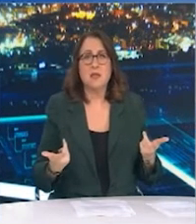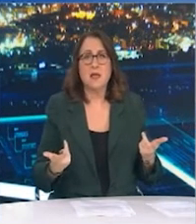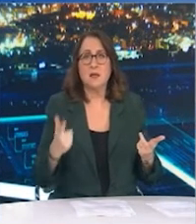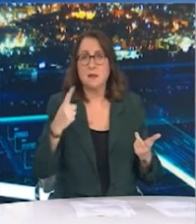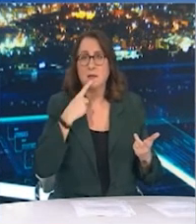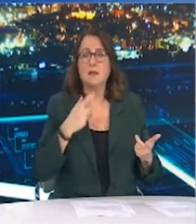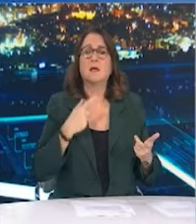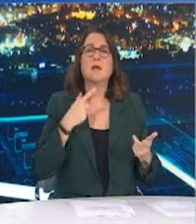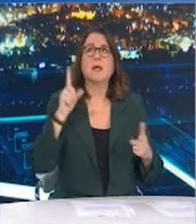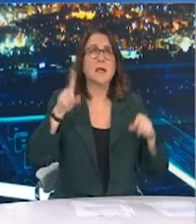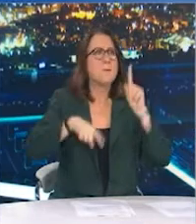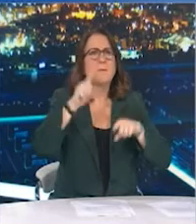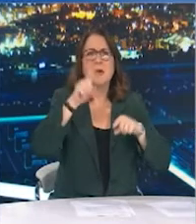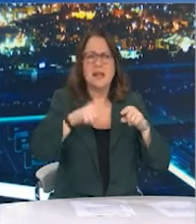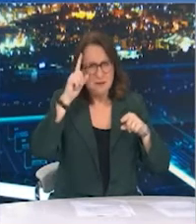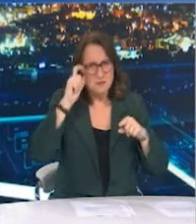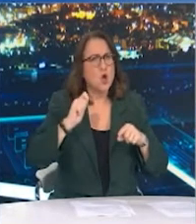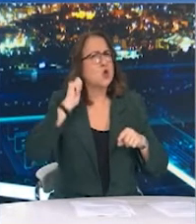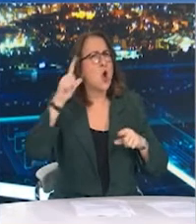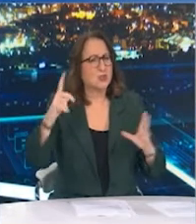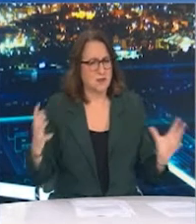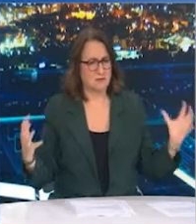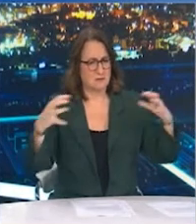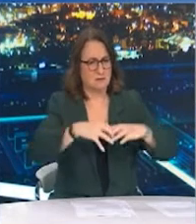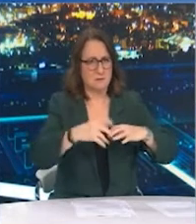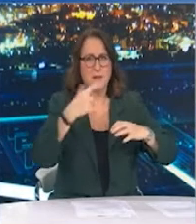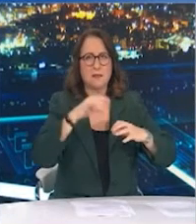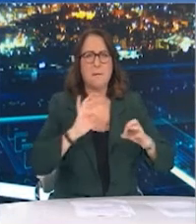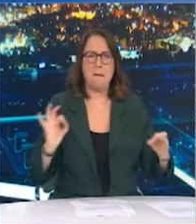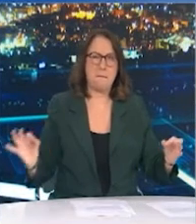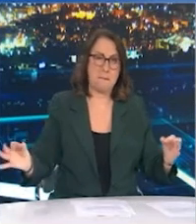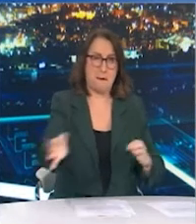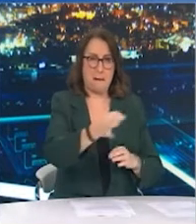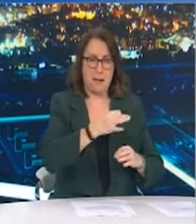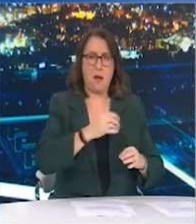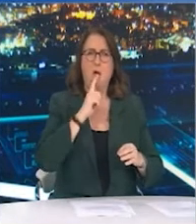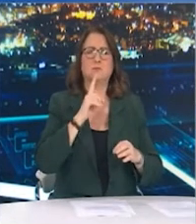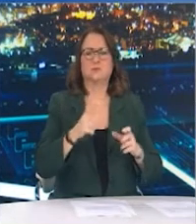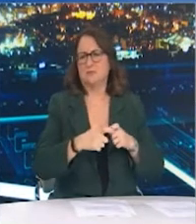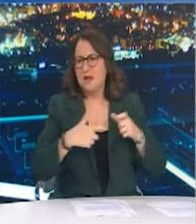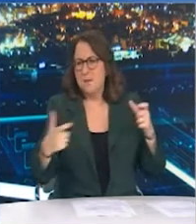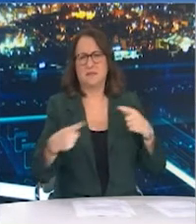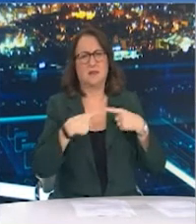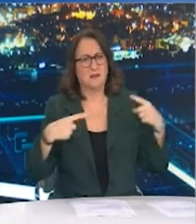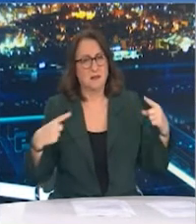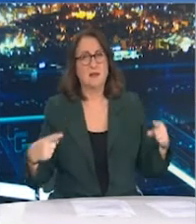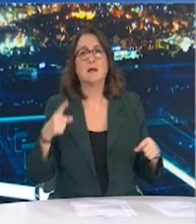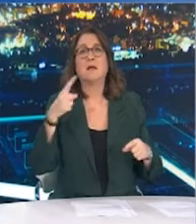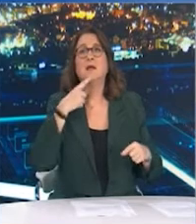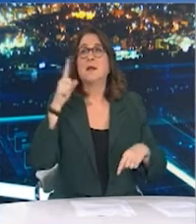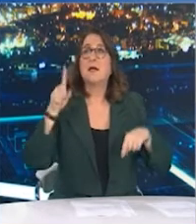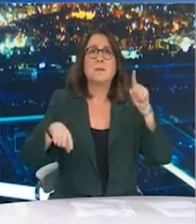μετά από μια κοινωνική εκδήλωση. Ενώ σε κάποιες άλλες περιοχές, αφορά μικρές κοινότητες με πολύ μικρό